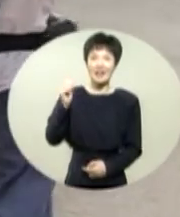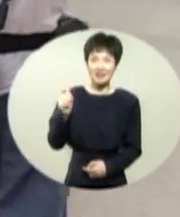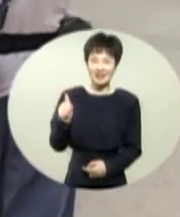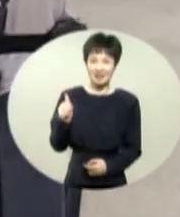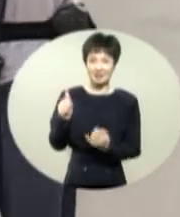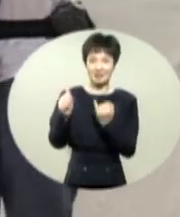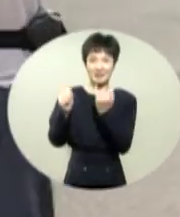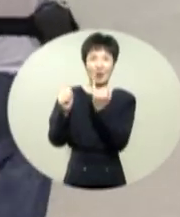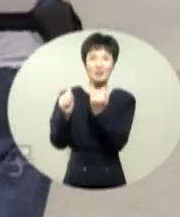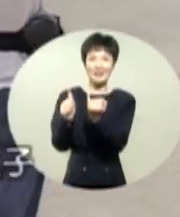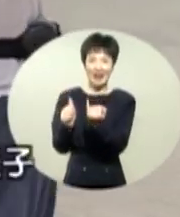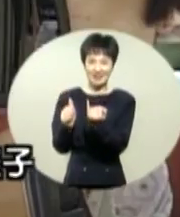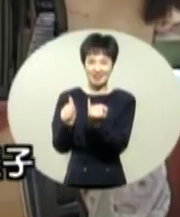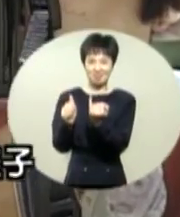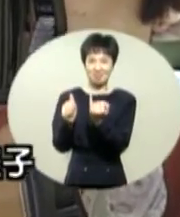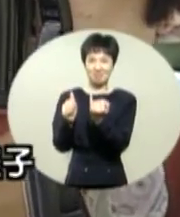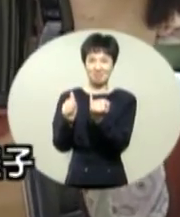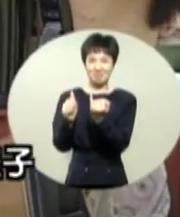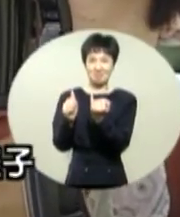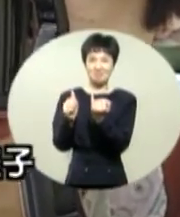妻。